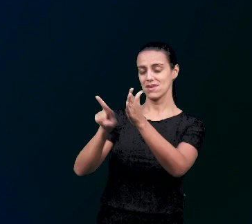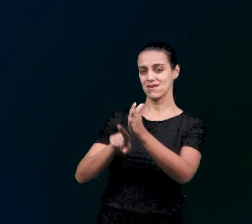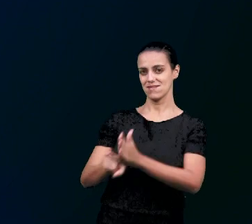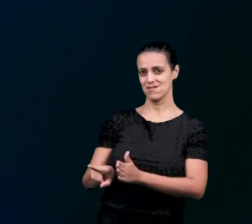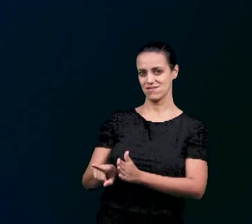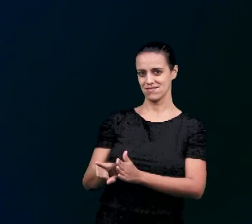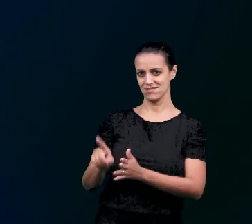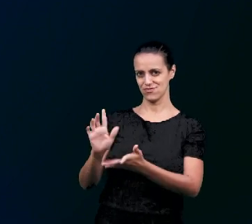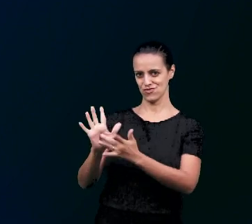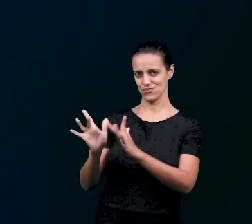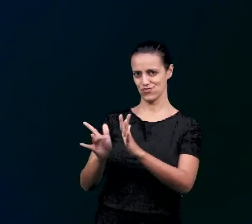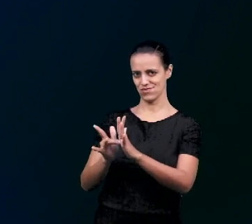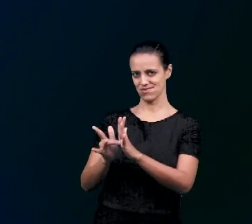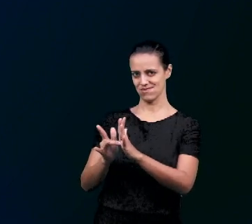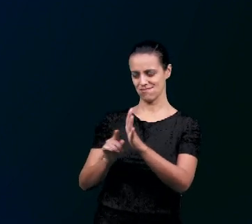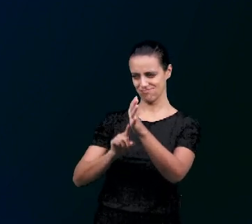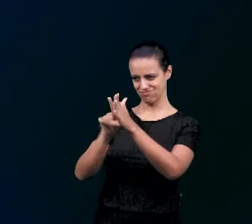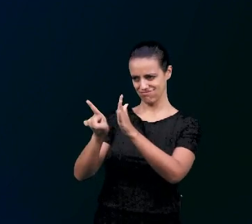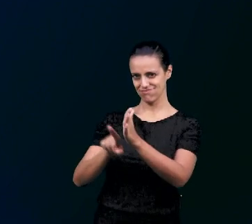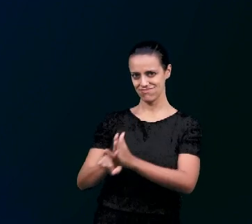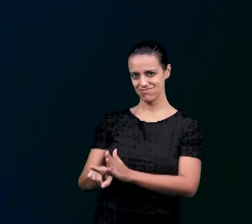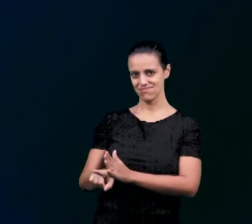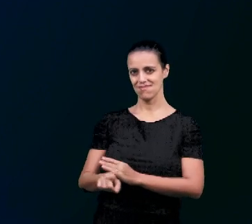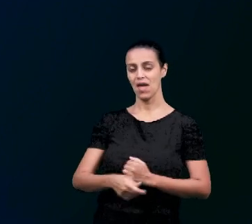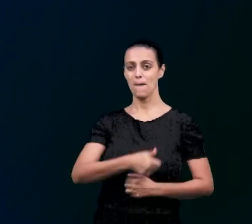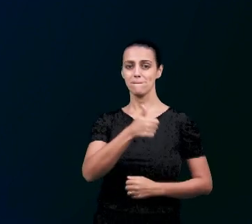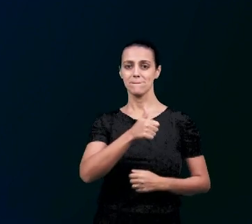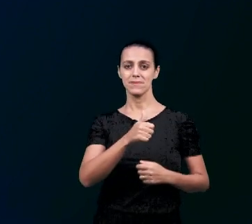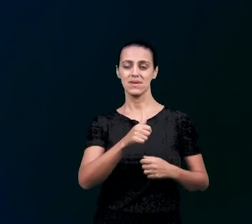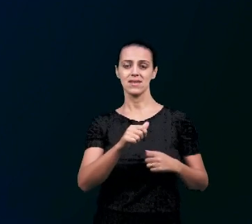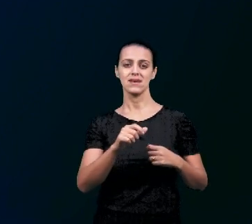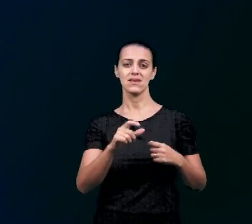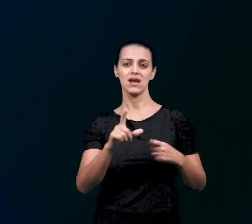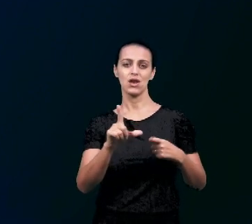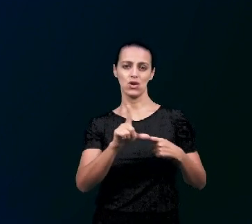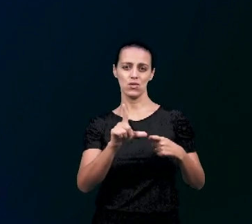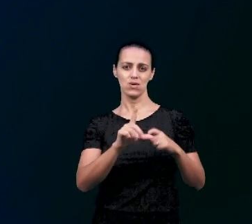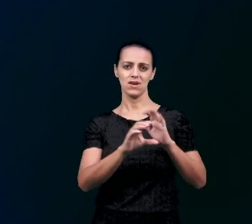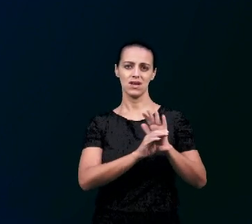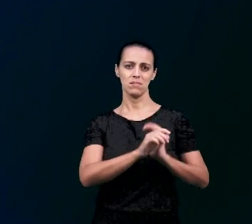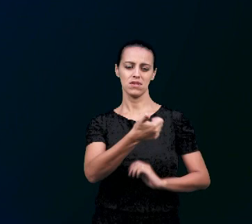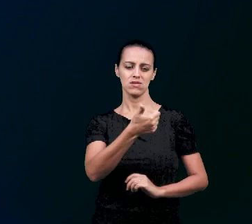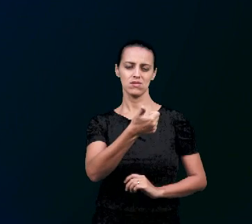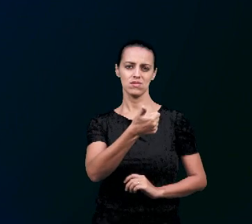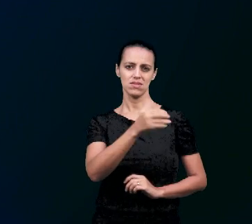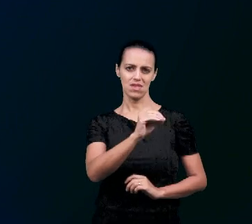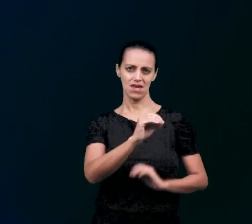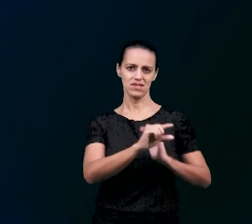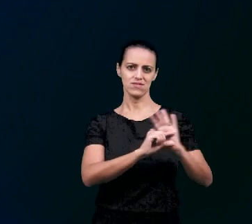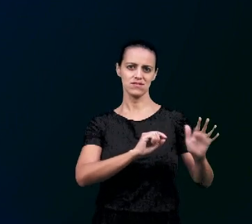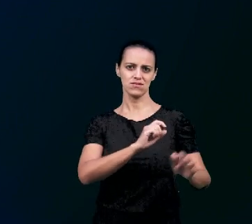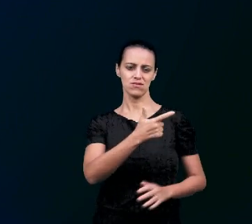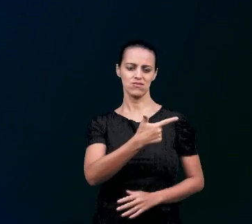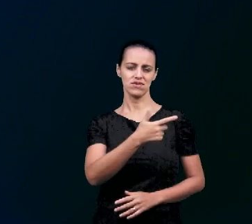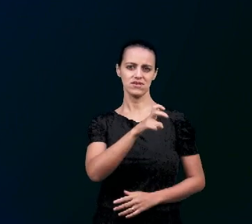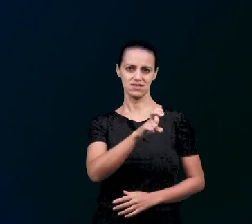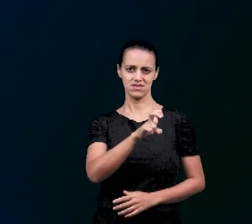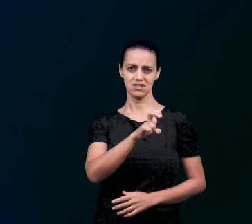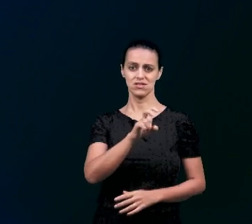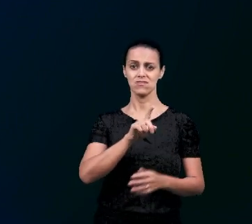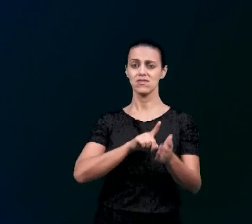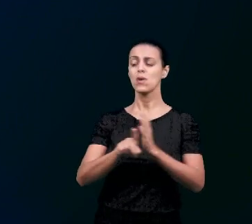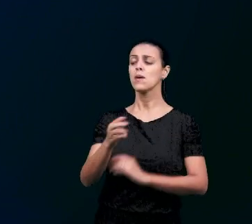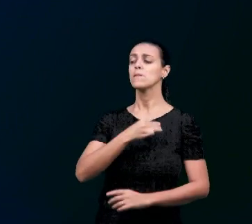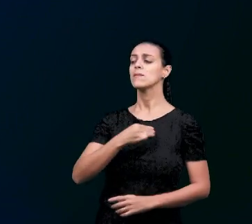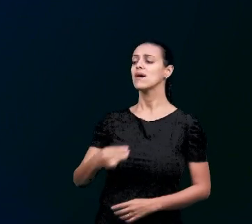Jésus. La première se trouve dans l'évangile de Luc, chapitre 10, verset 25, qui nous dit,